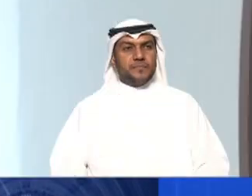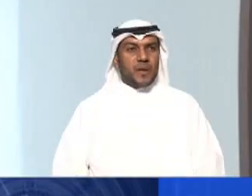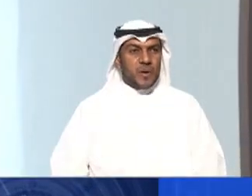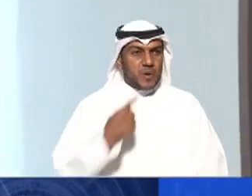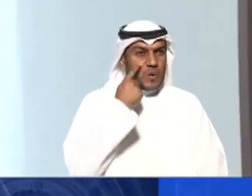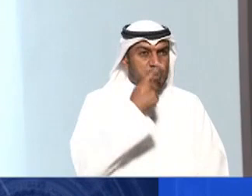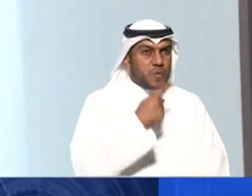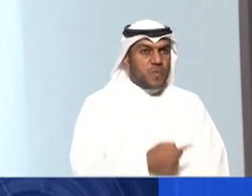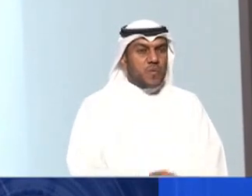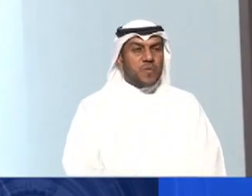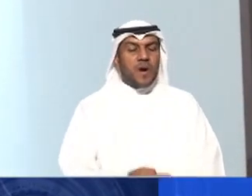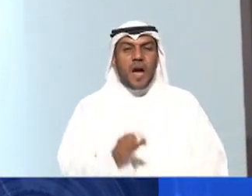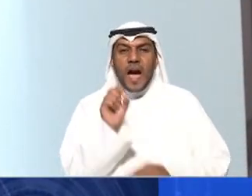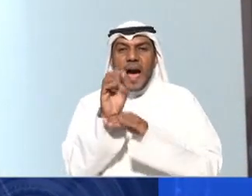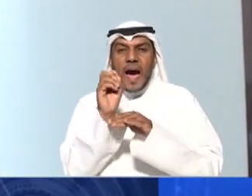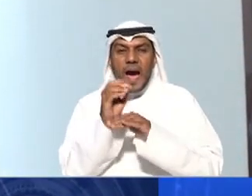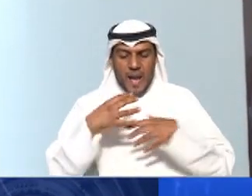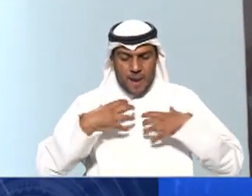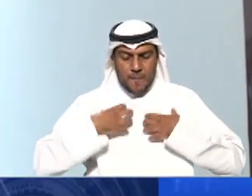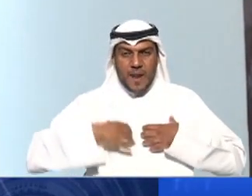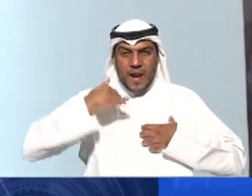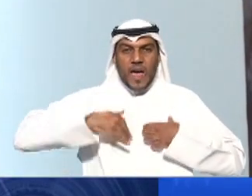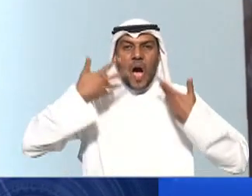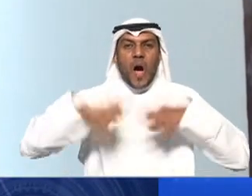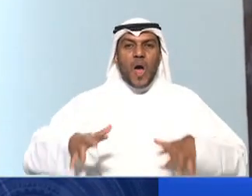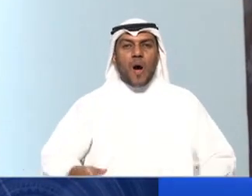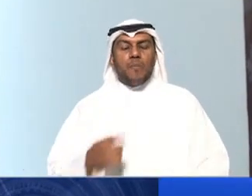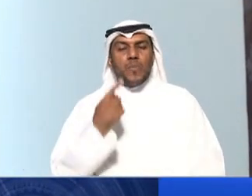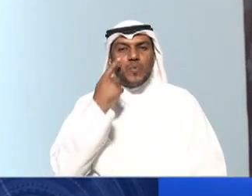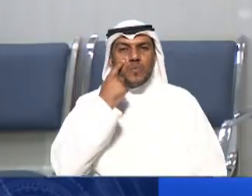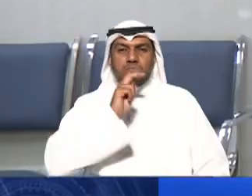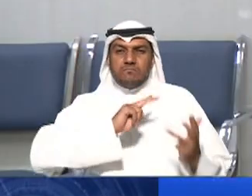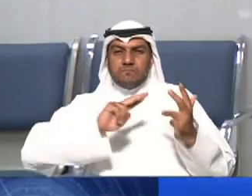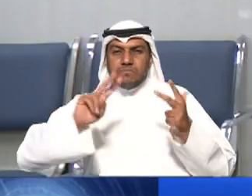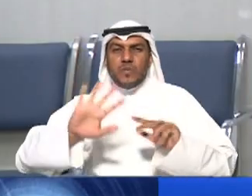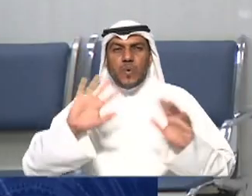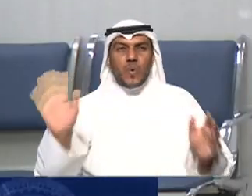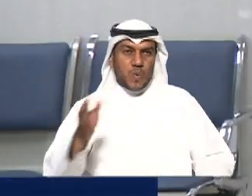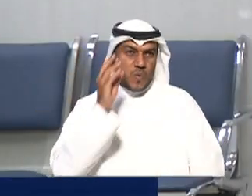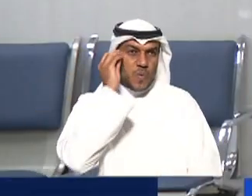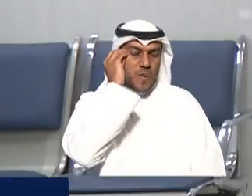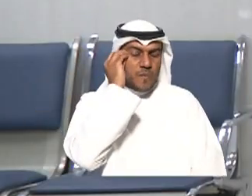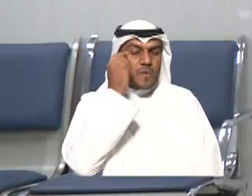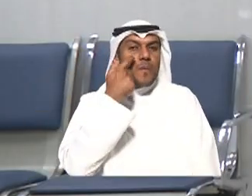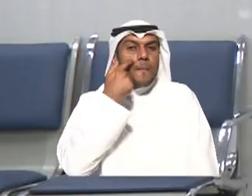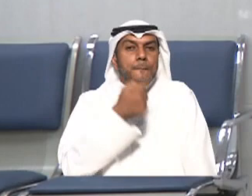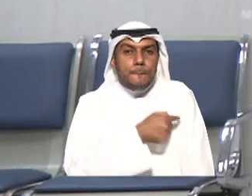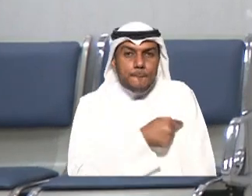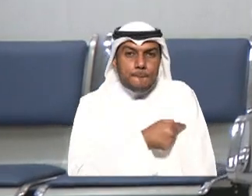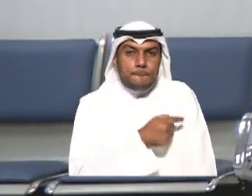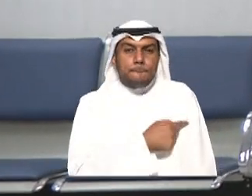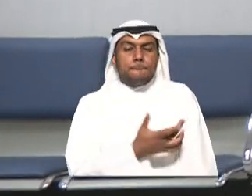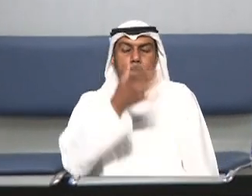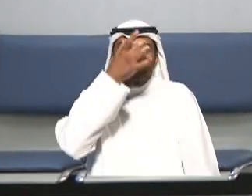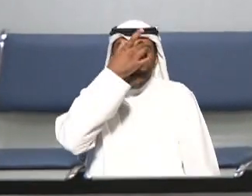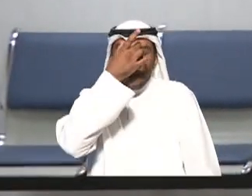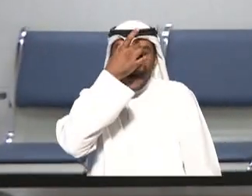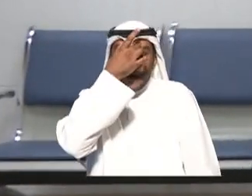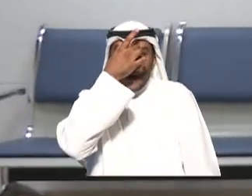لإضافة أدوية متطورة تساعد على الإقلاع وتمديد مدة متابعة المرضى في العيادات لتصل إلى